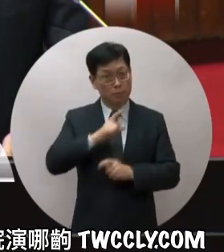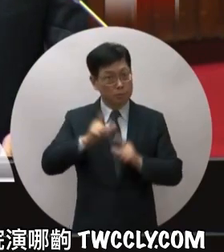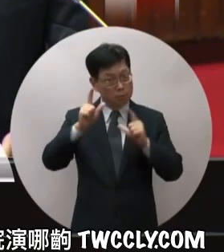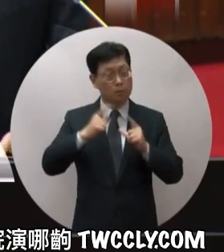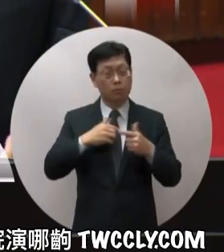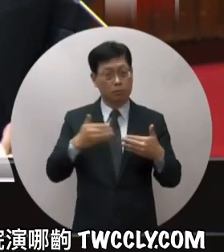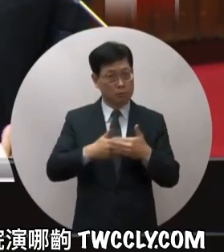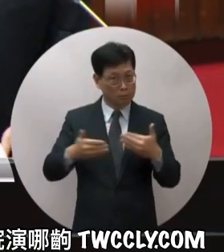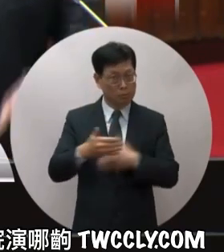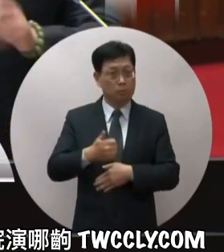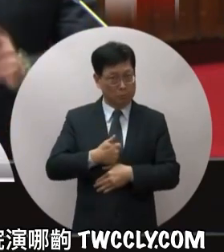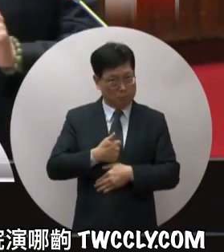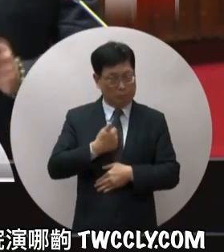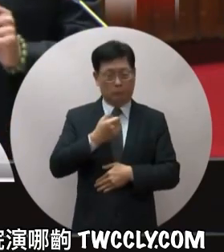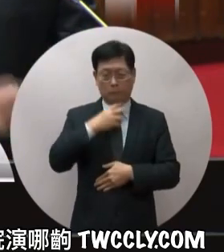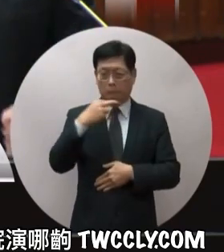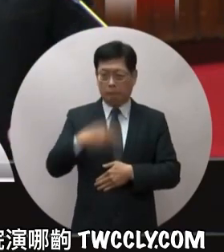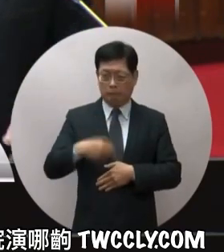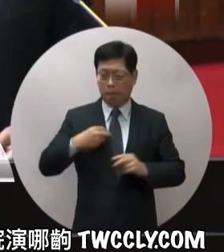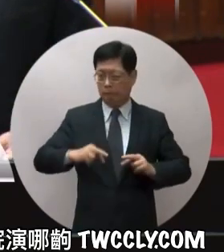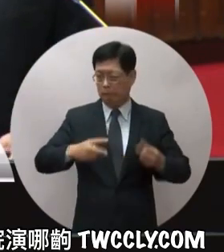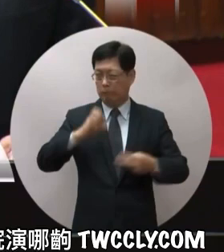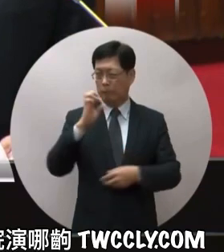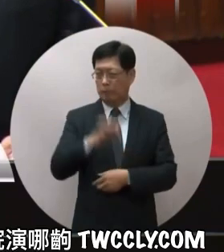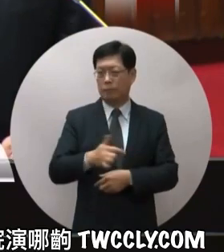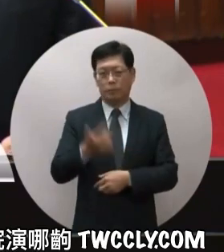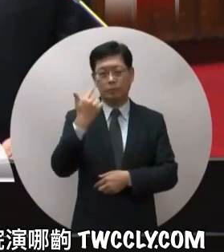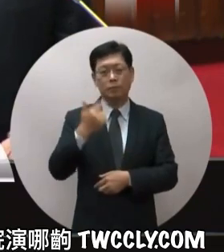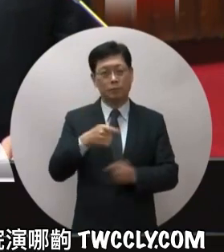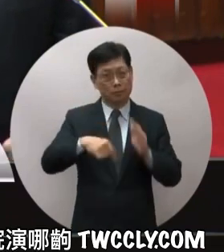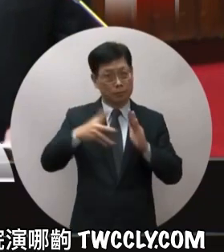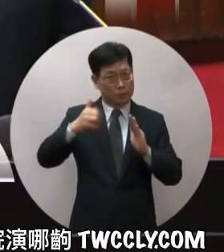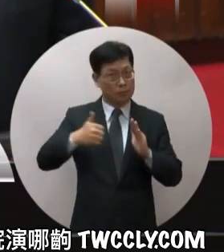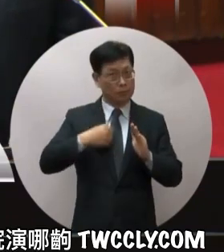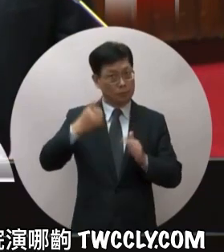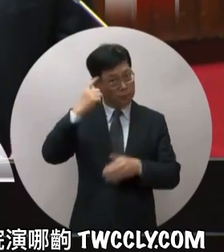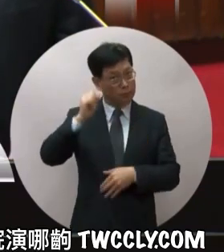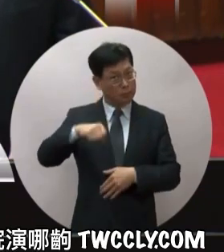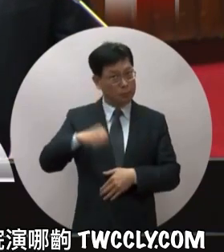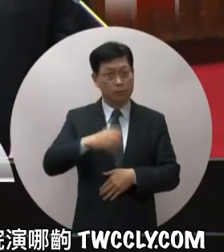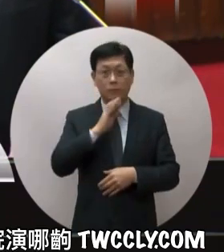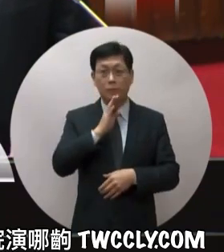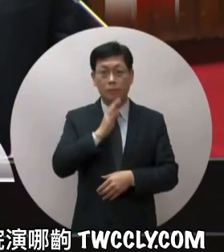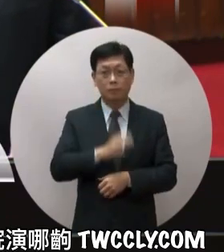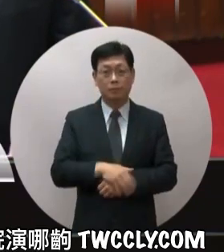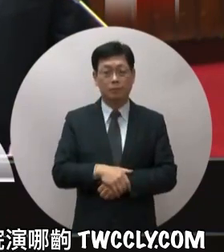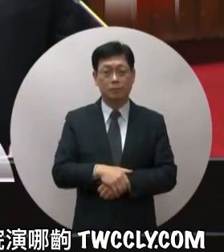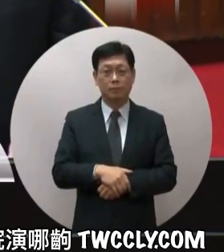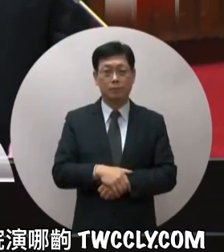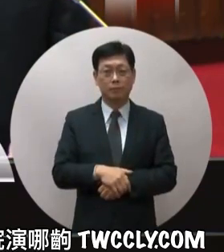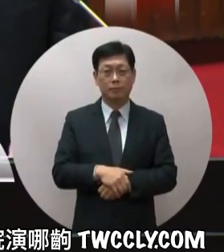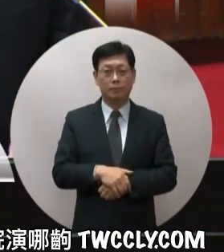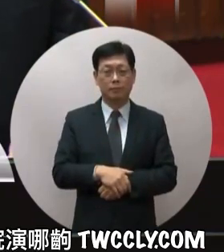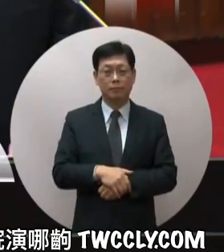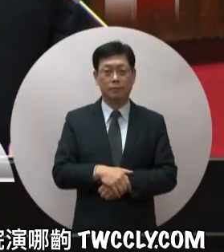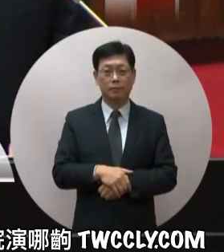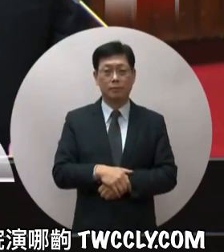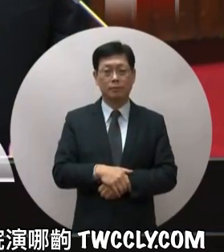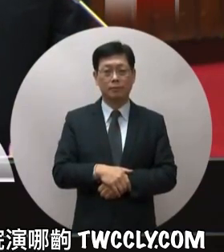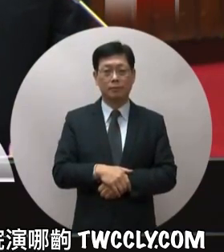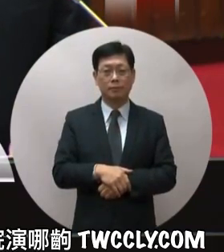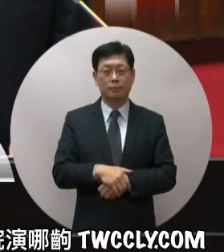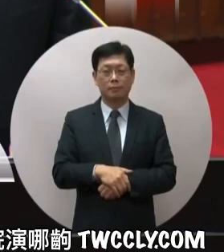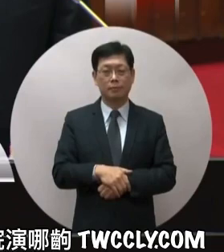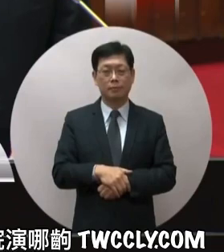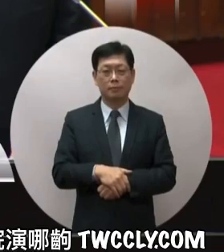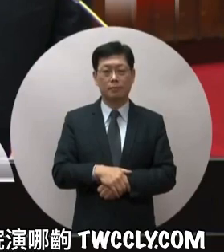交通建設應該要更加的快速我想這點一定有練可以接受我的看法這麼對是不是可以這個看